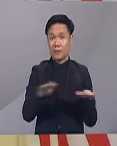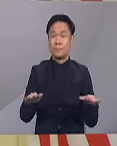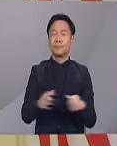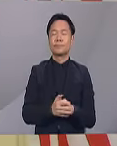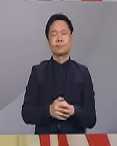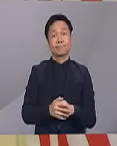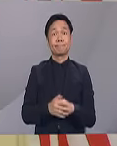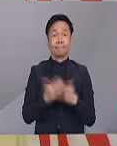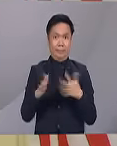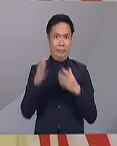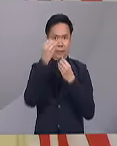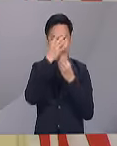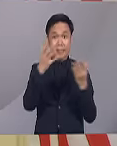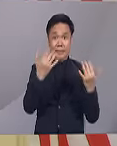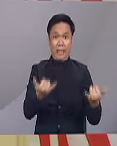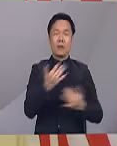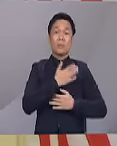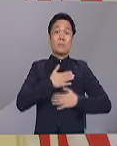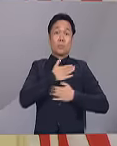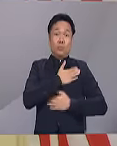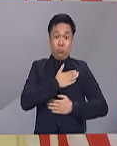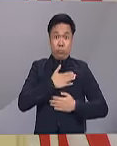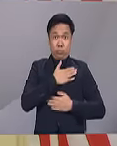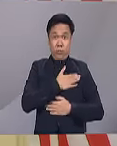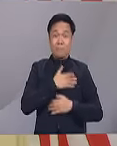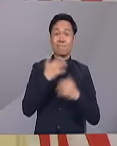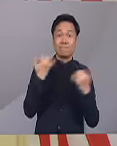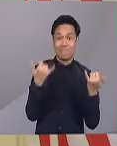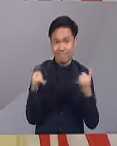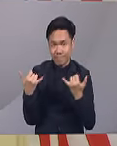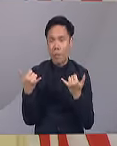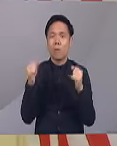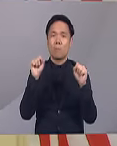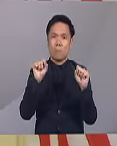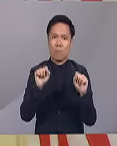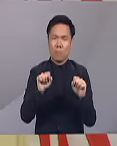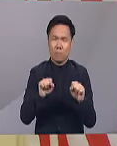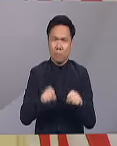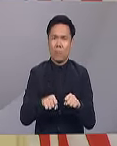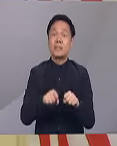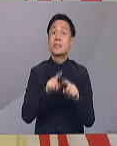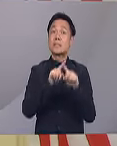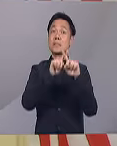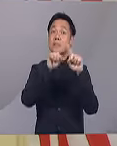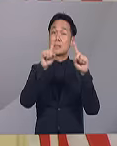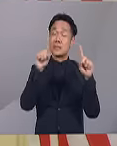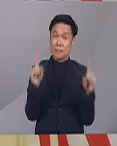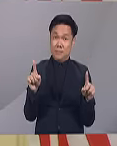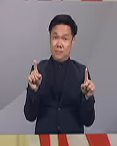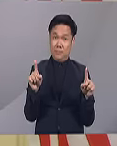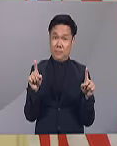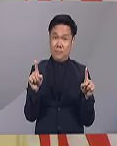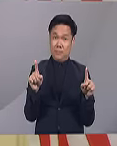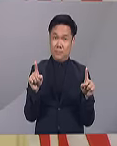riadah telah pun dibenarkan. Riadah. Tetapi, seperti saya katakan tadi,